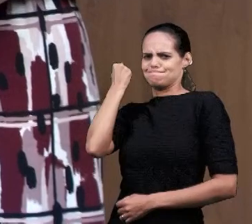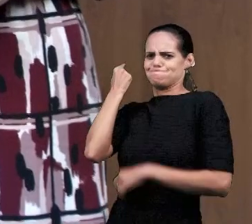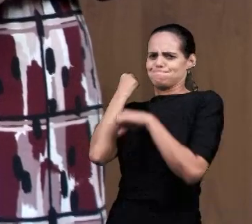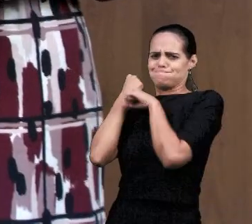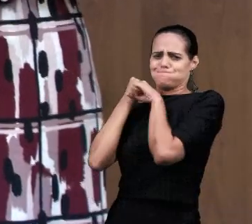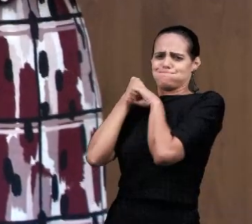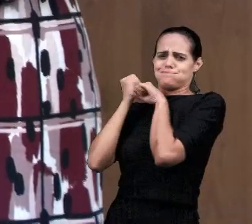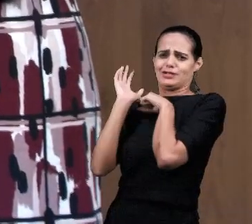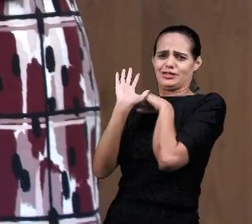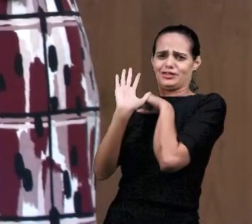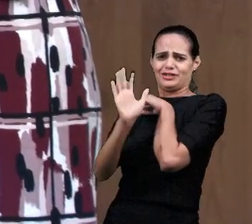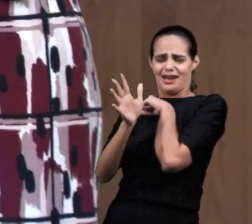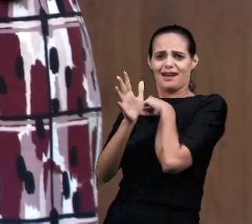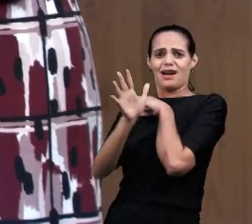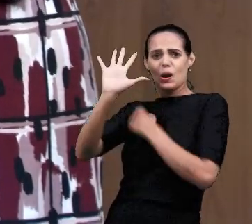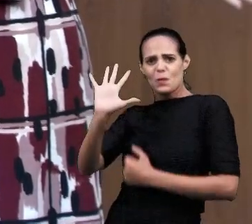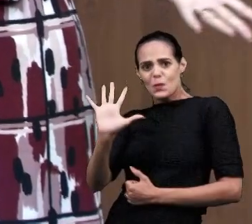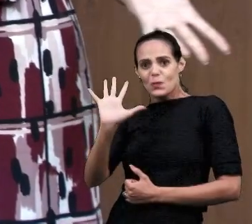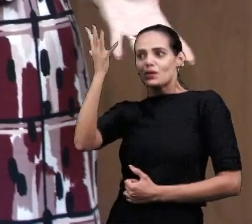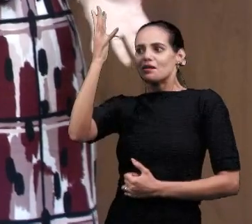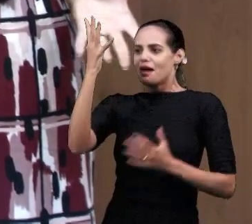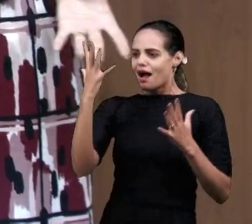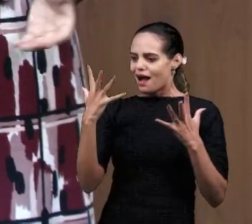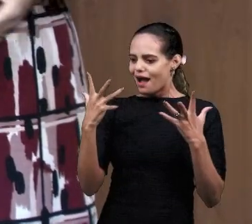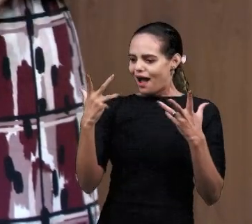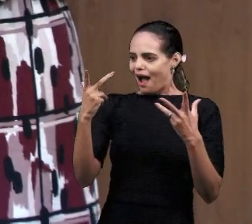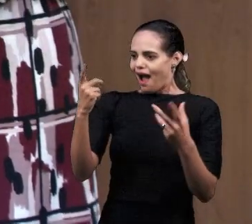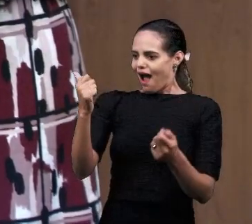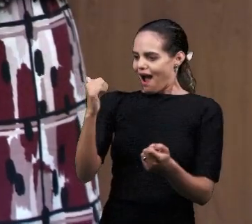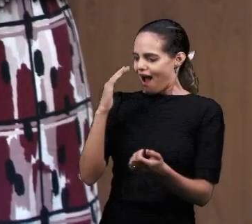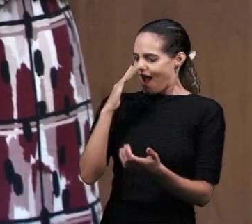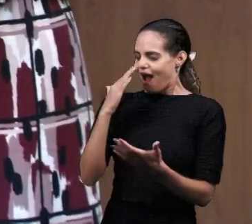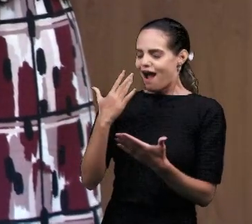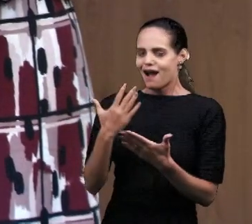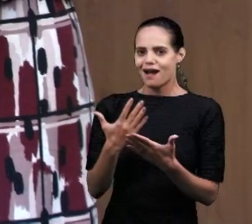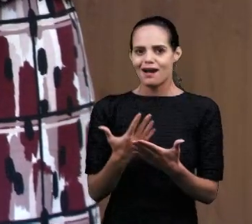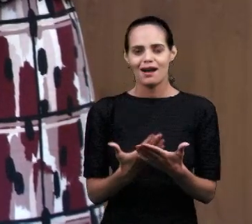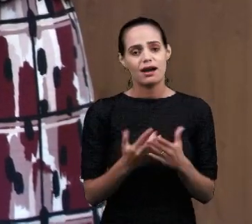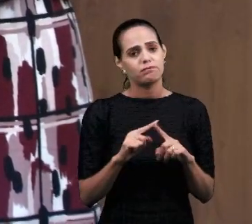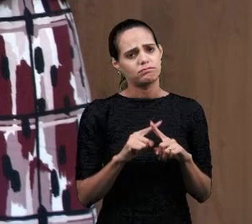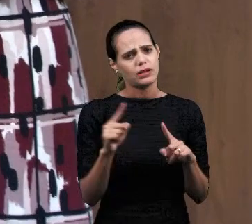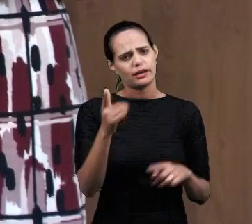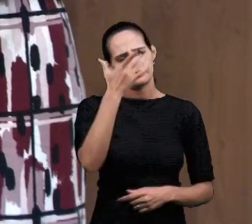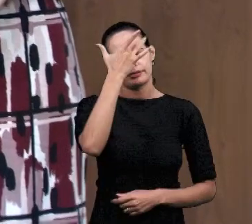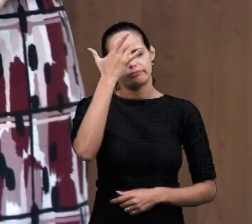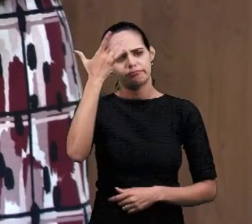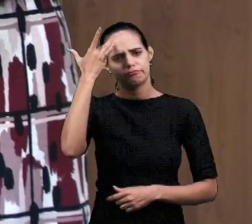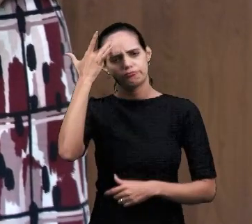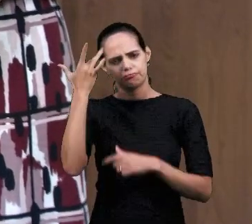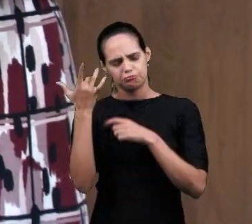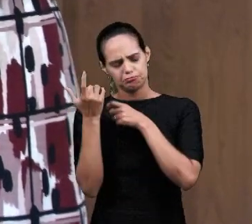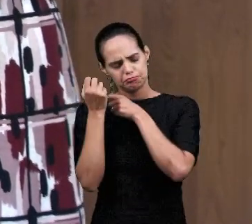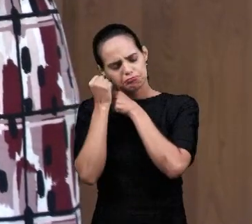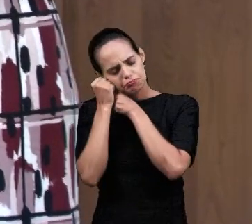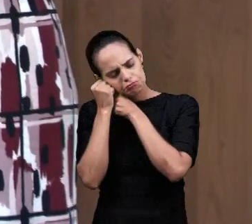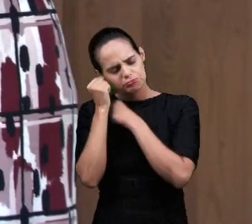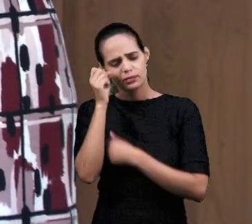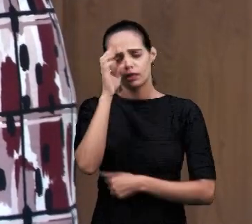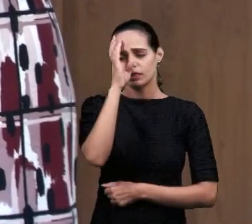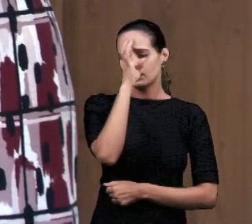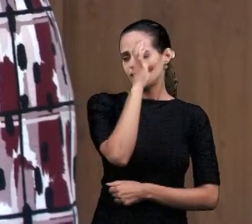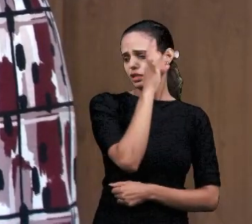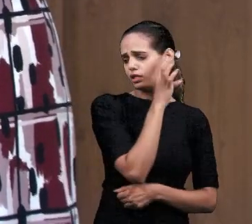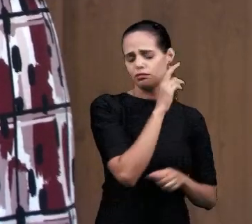Celui-là a été un événement merveilleux, mais les personnes dormaient. Elles n'étaient pas